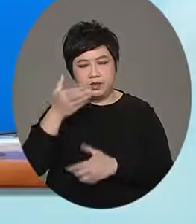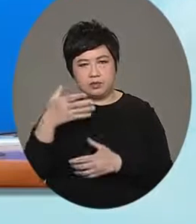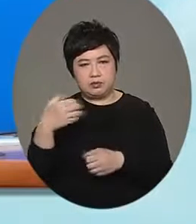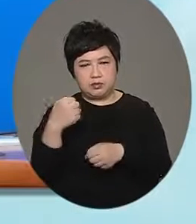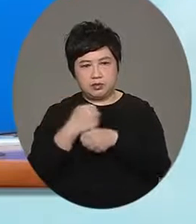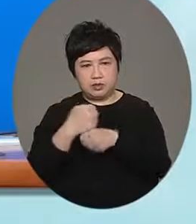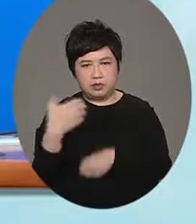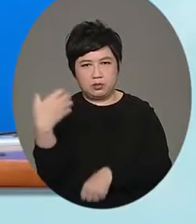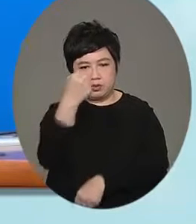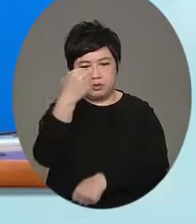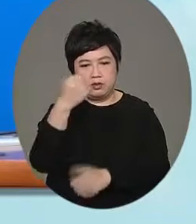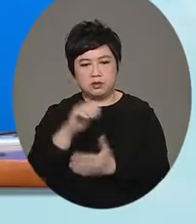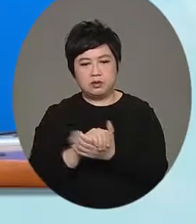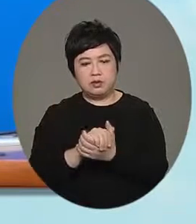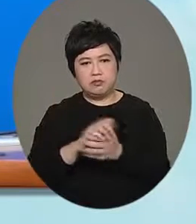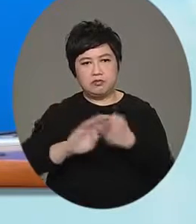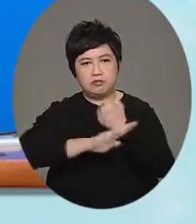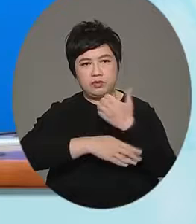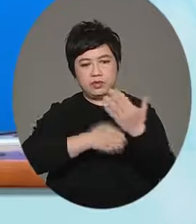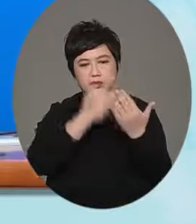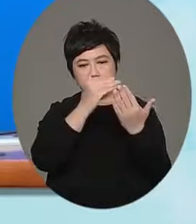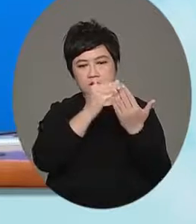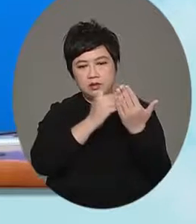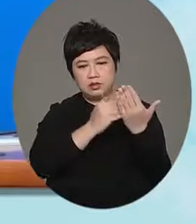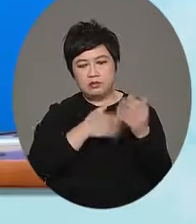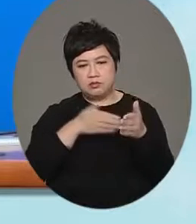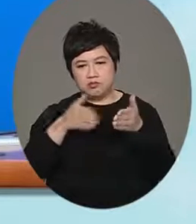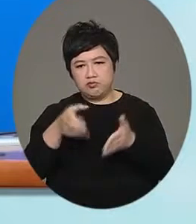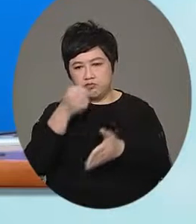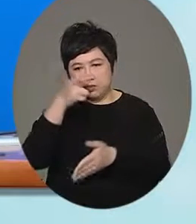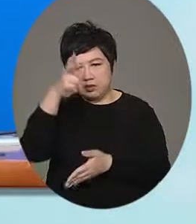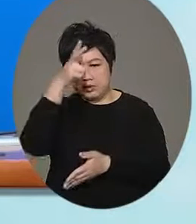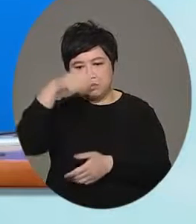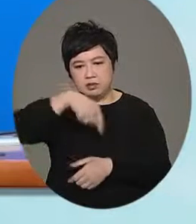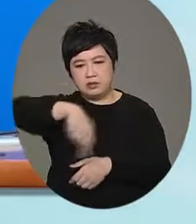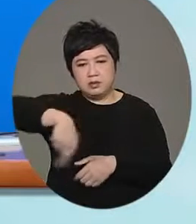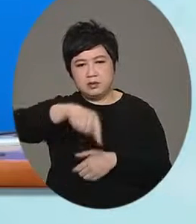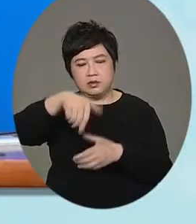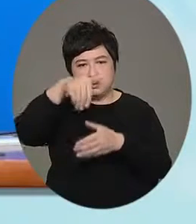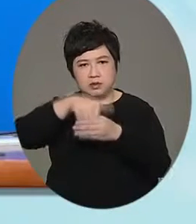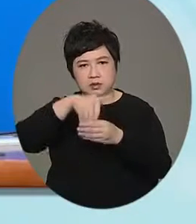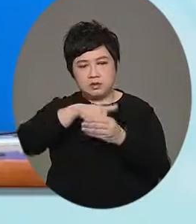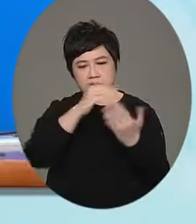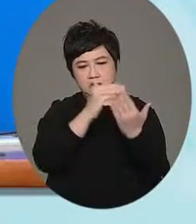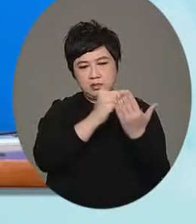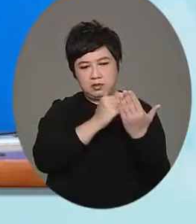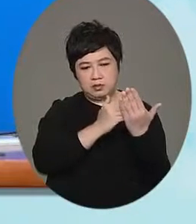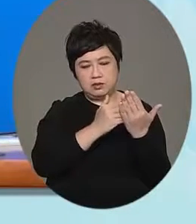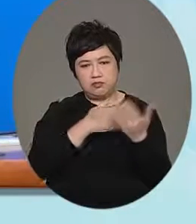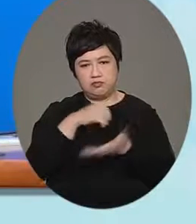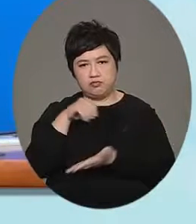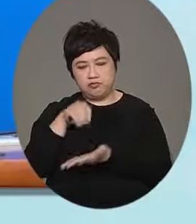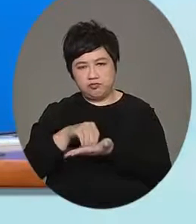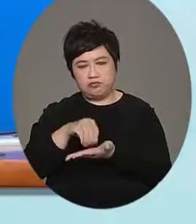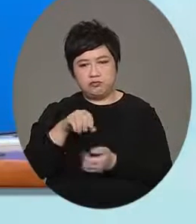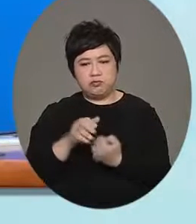權，從憲制層面對香港特別行政區選舉制度作